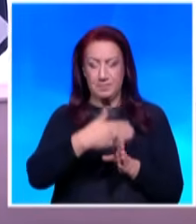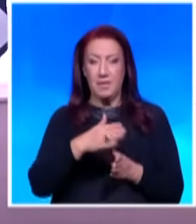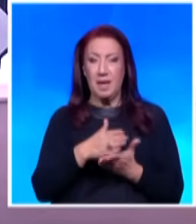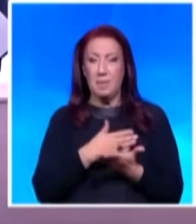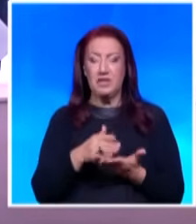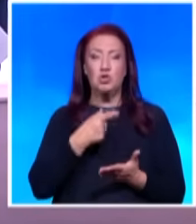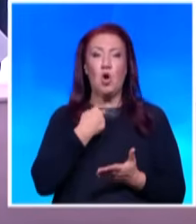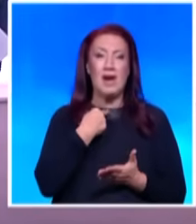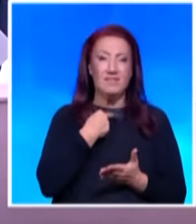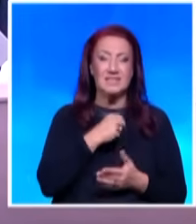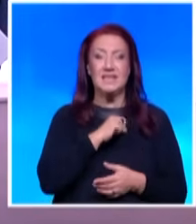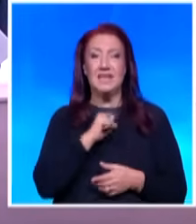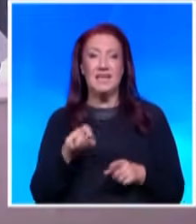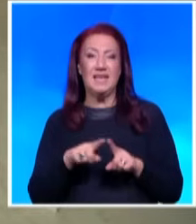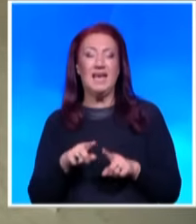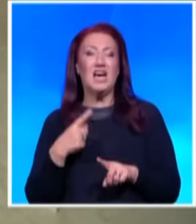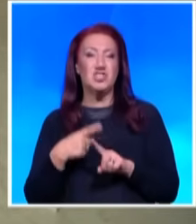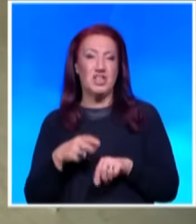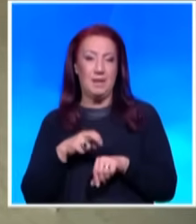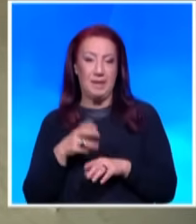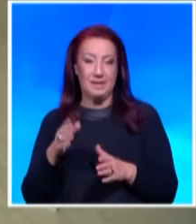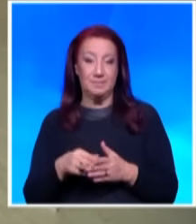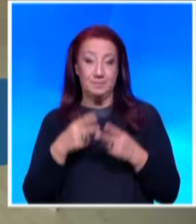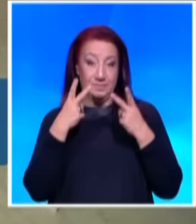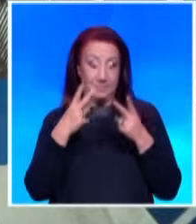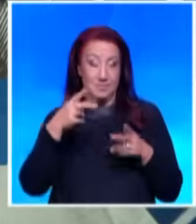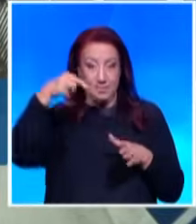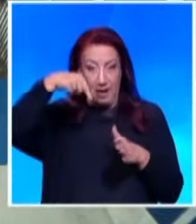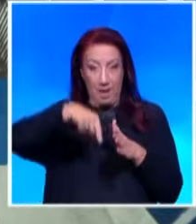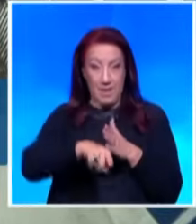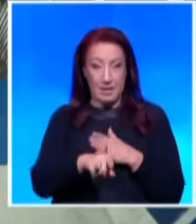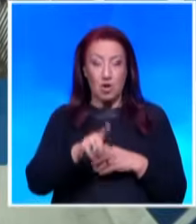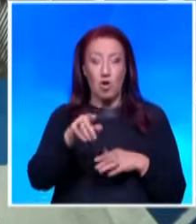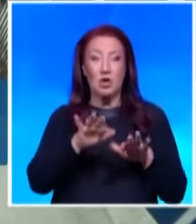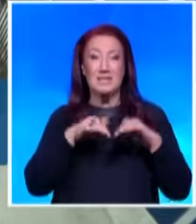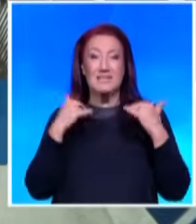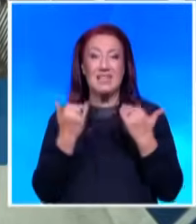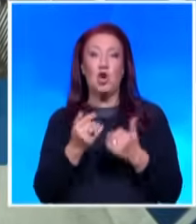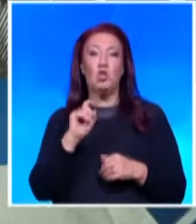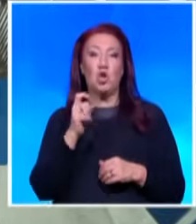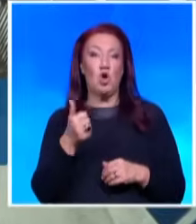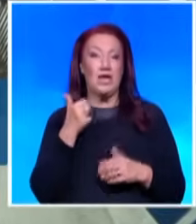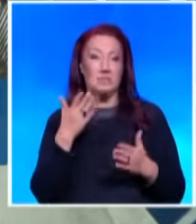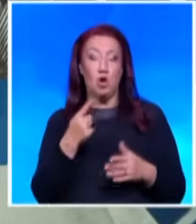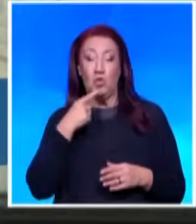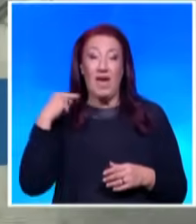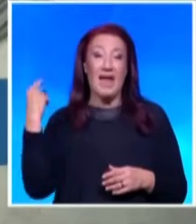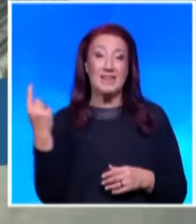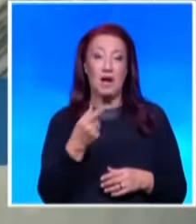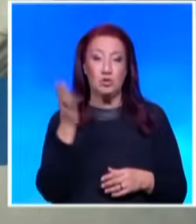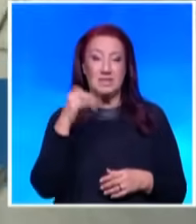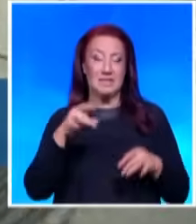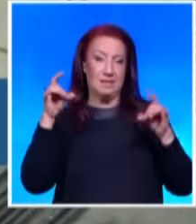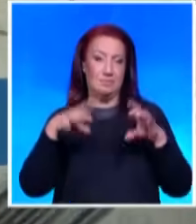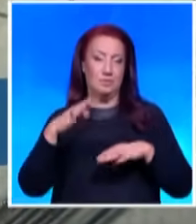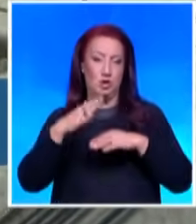провери Габриела Кирмечиска. Така изглежда метростанция стадион Георги Аспарухов година след началото на строежа. Тунелът